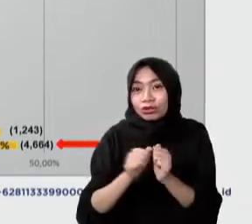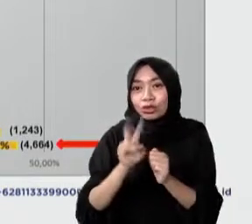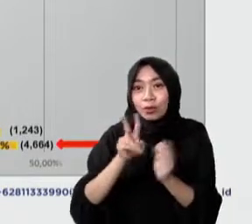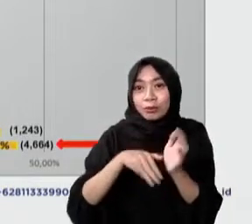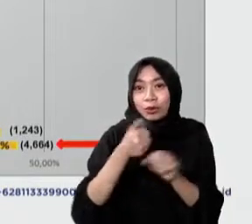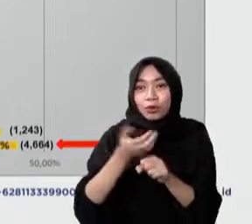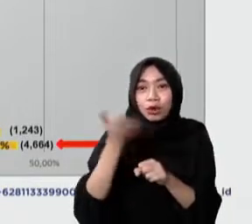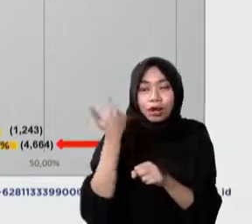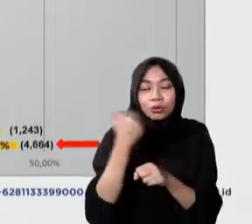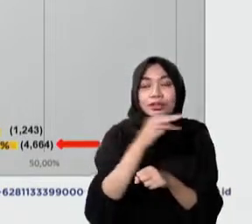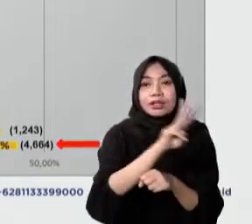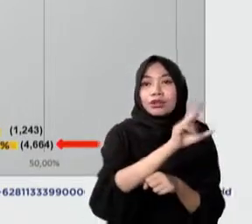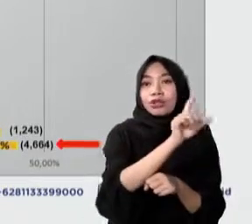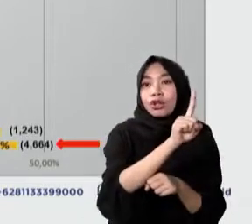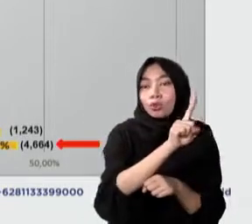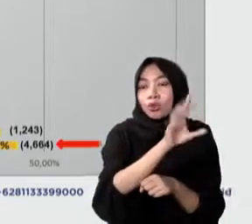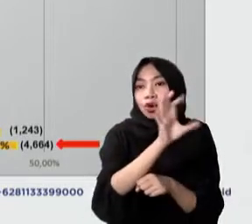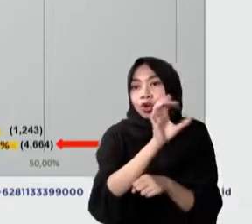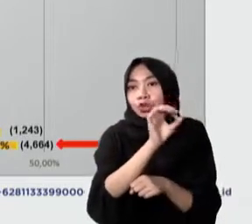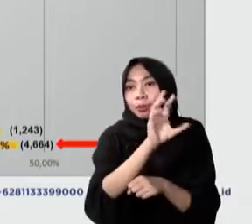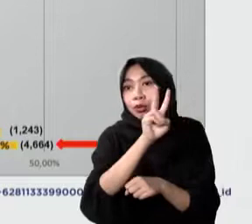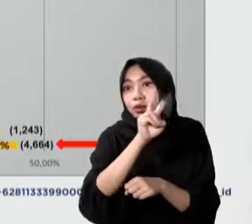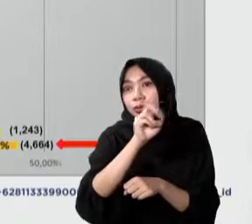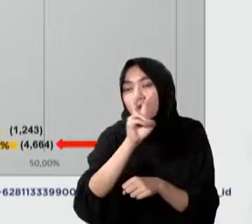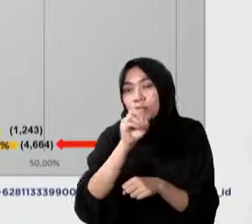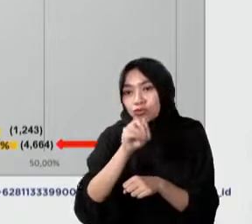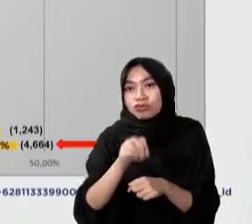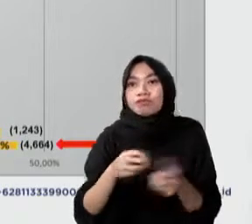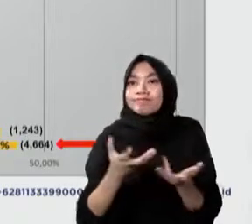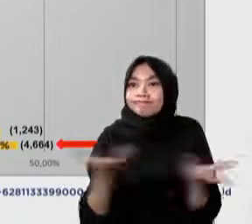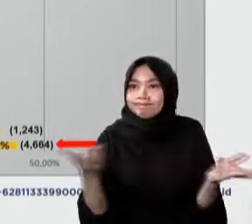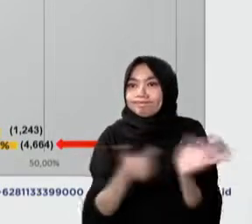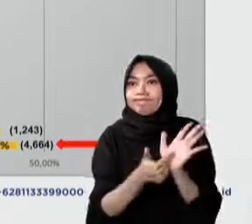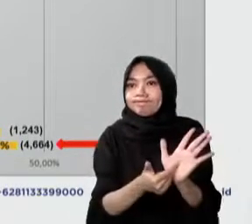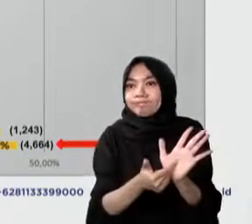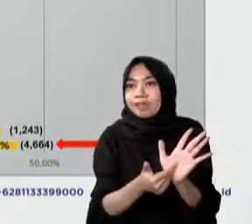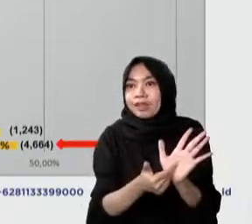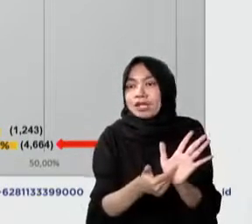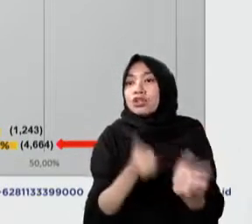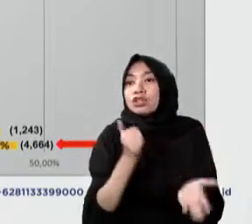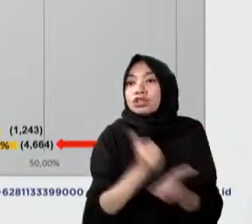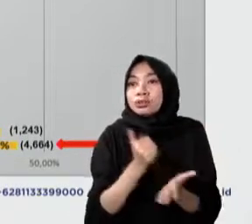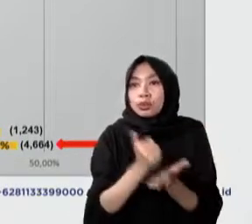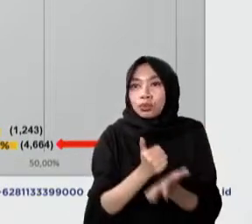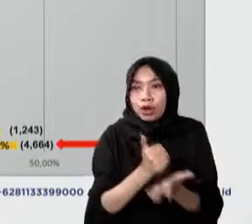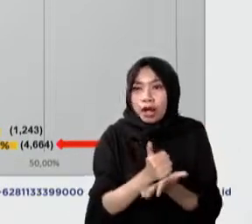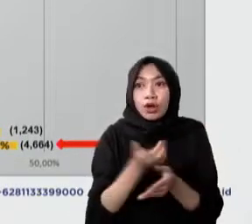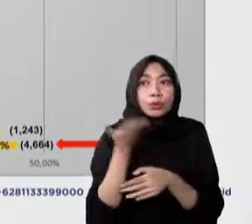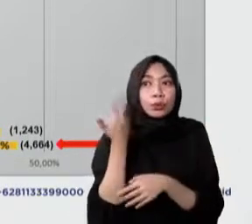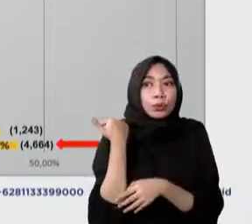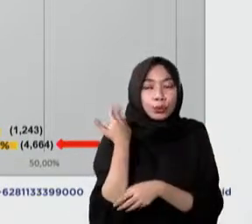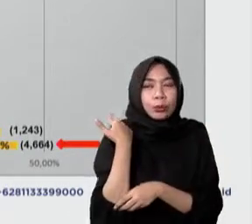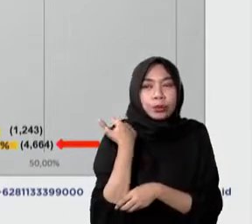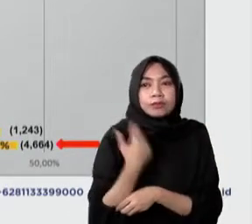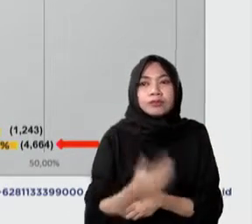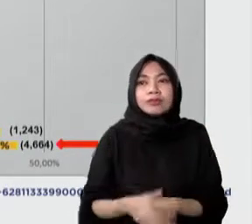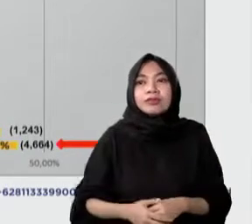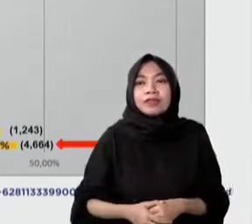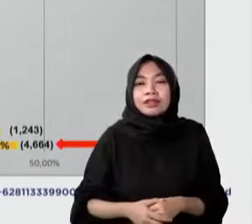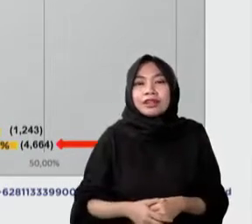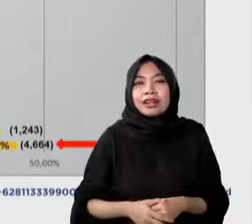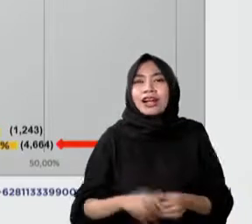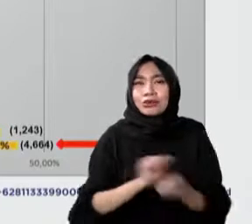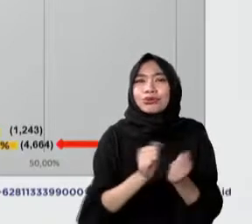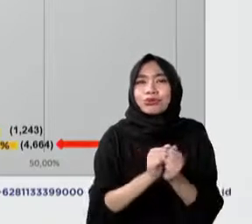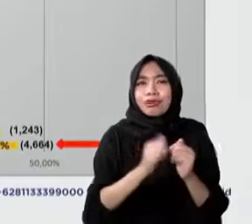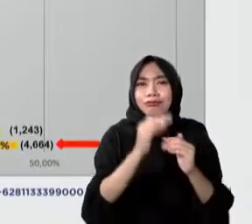31 Oktober tahun 2020. Kalau kita lihat, ternyata di sini kita melihat tren yang berbeda